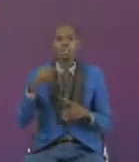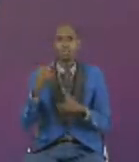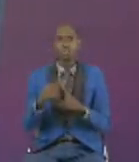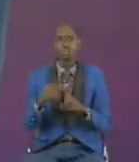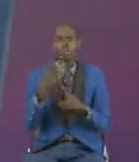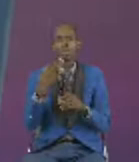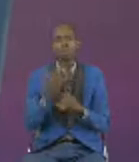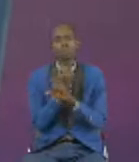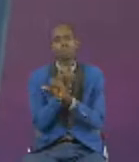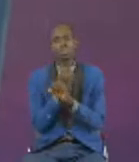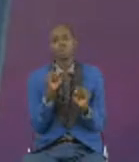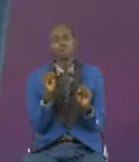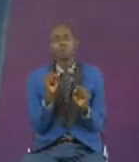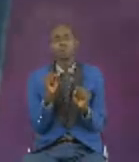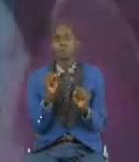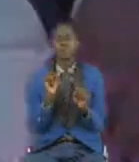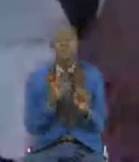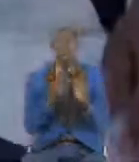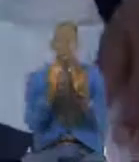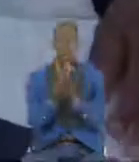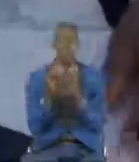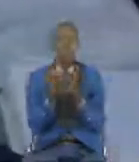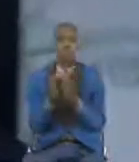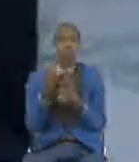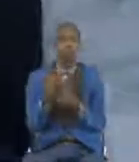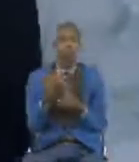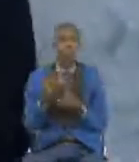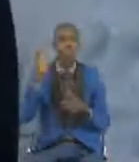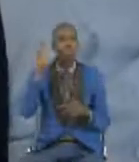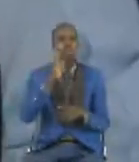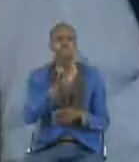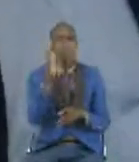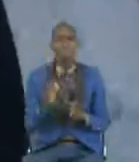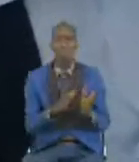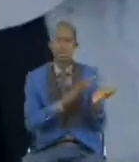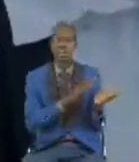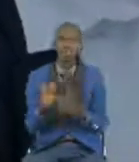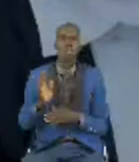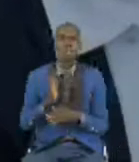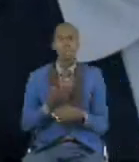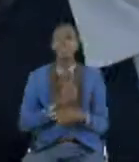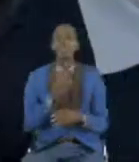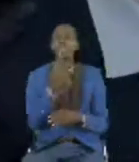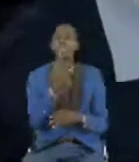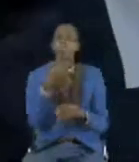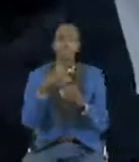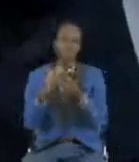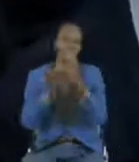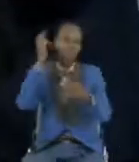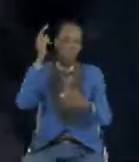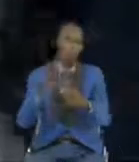la parole du salut. Et je prie que cette parole ne quitte pas nos bouches au nom de